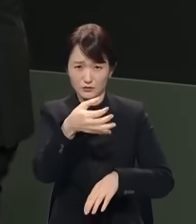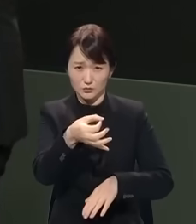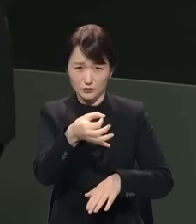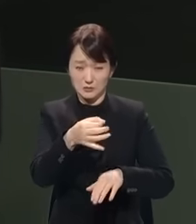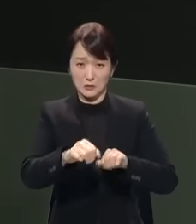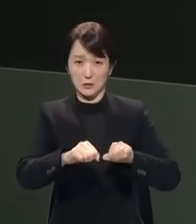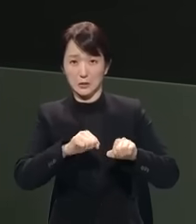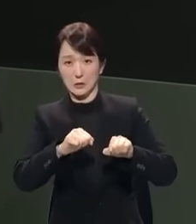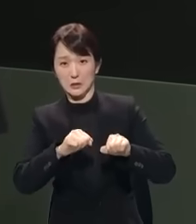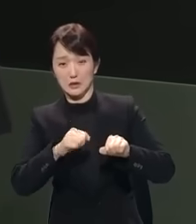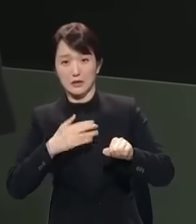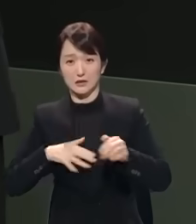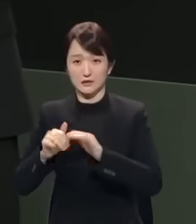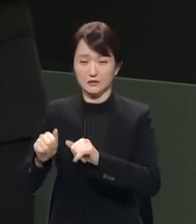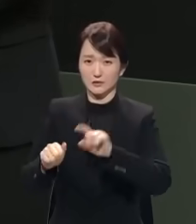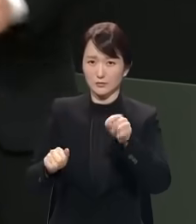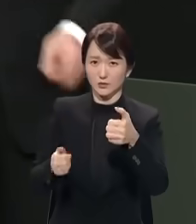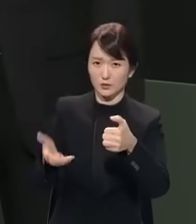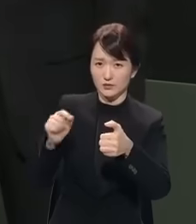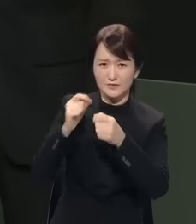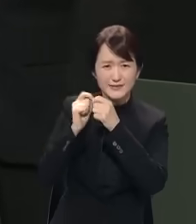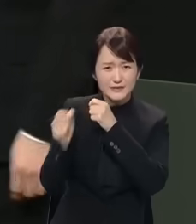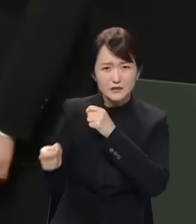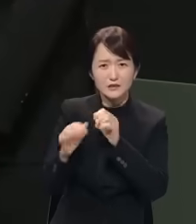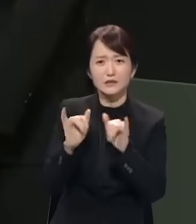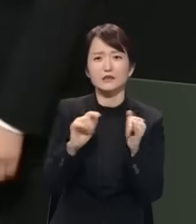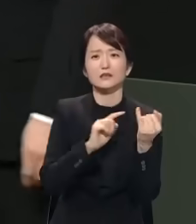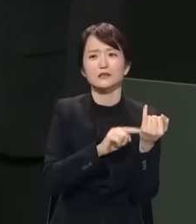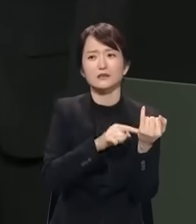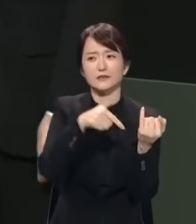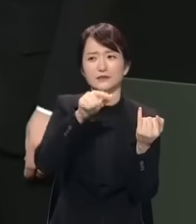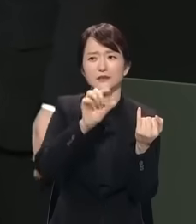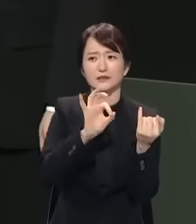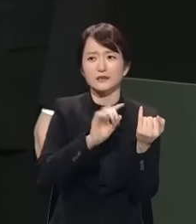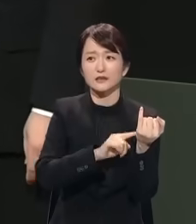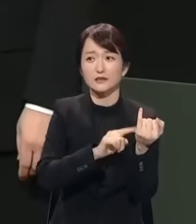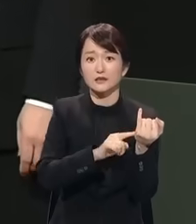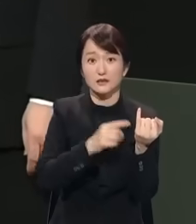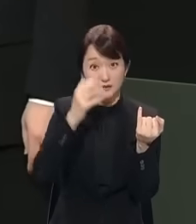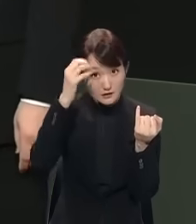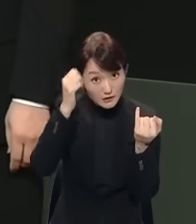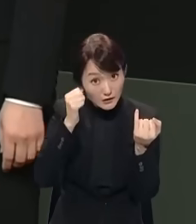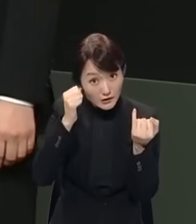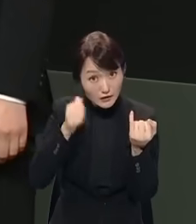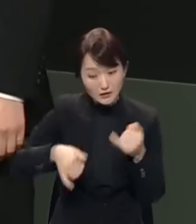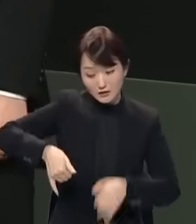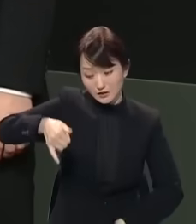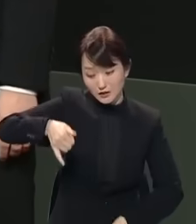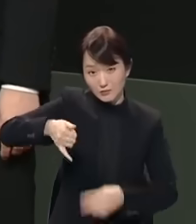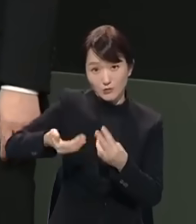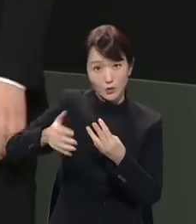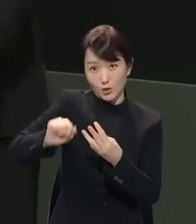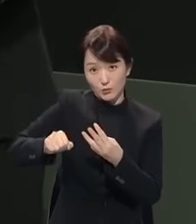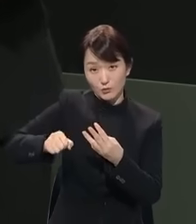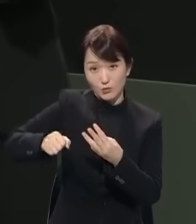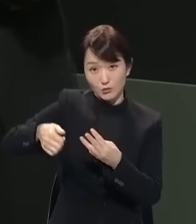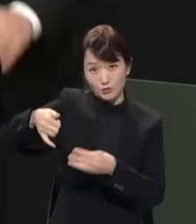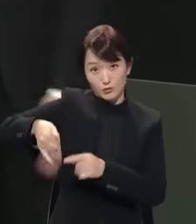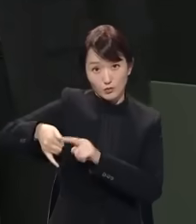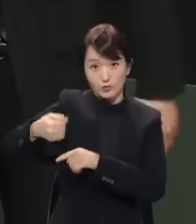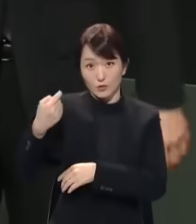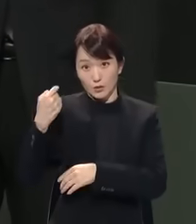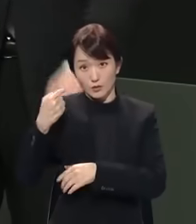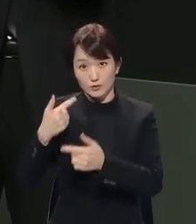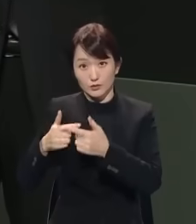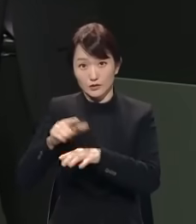무려 150억 원대 사기를 쳤던 사기꾼 강모. 이거 기억나시죠? 3억 원짜리 명품백. 어제